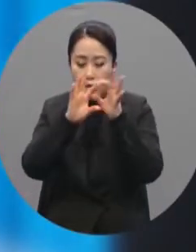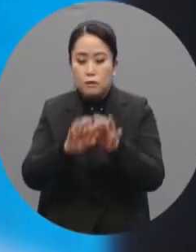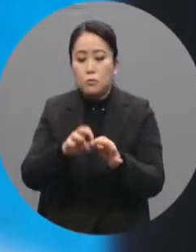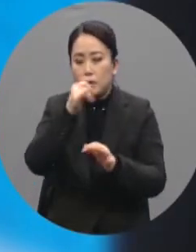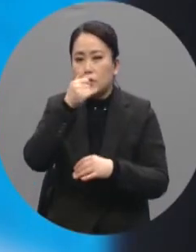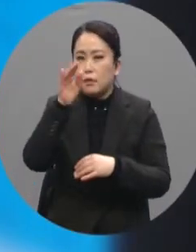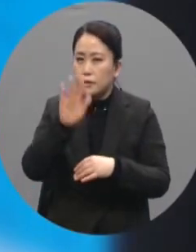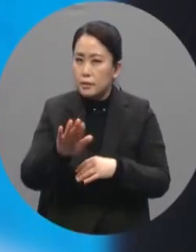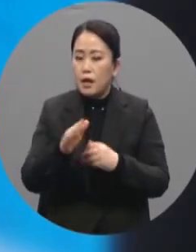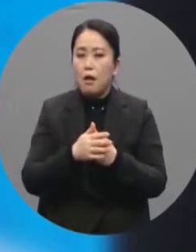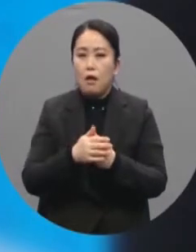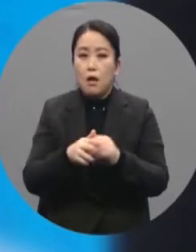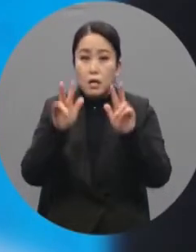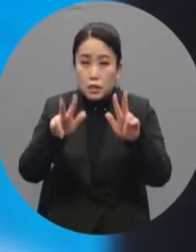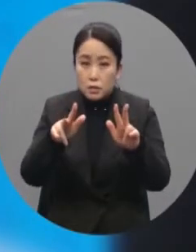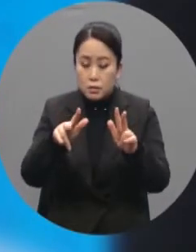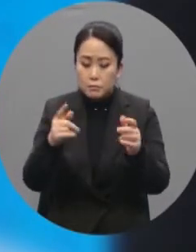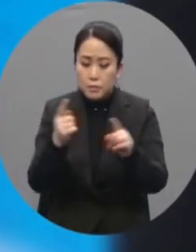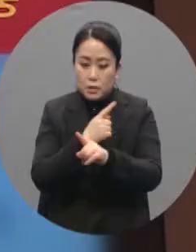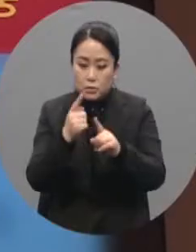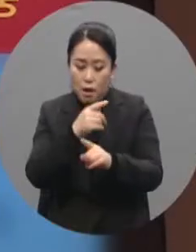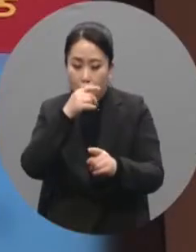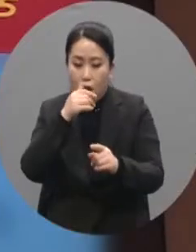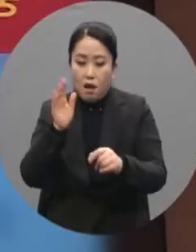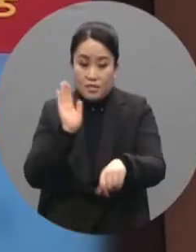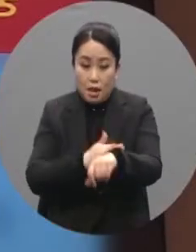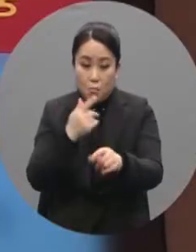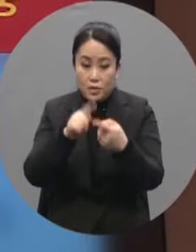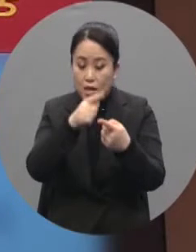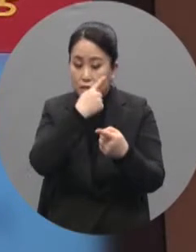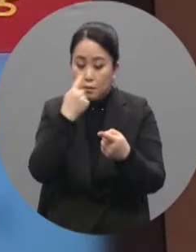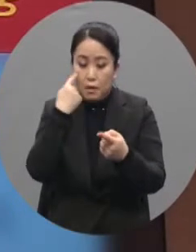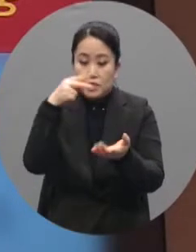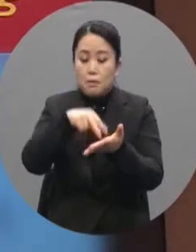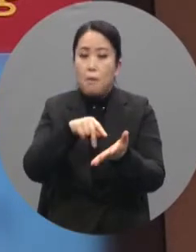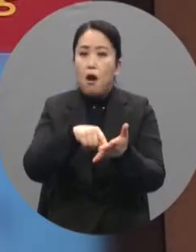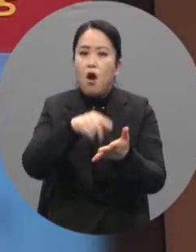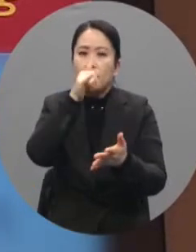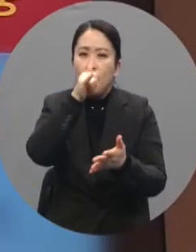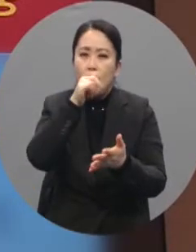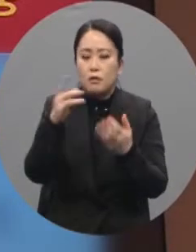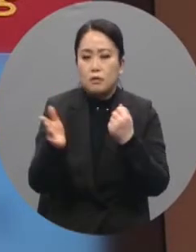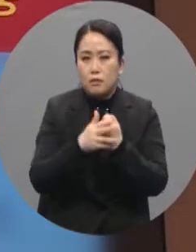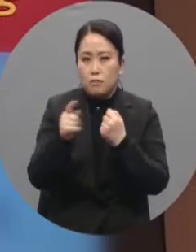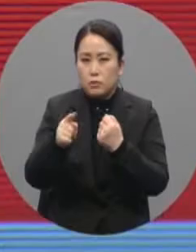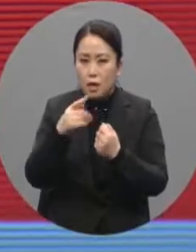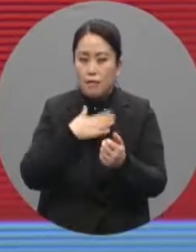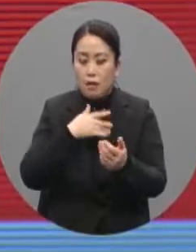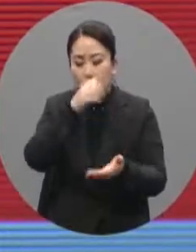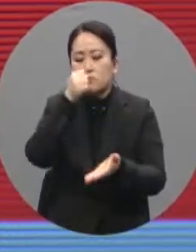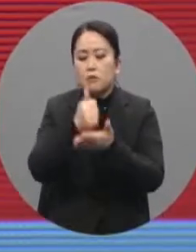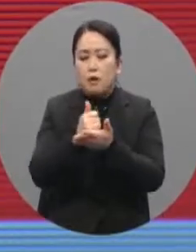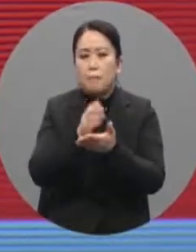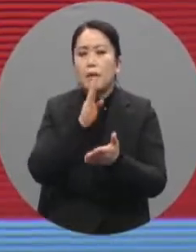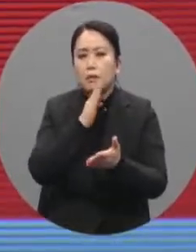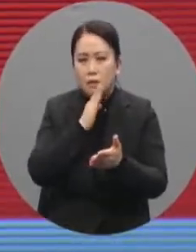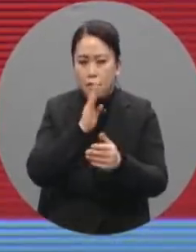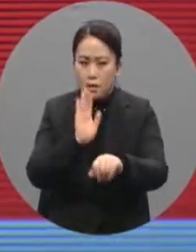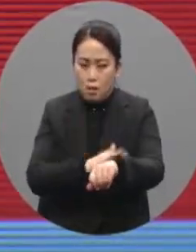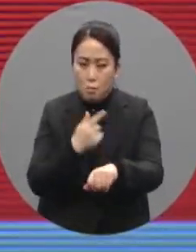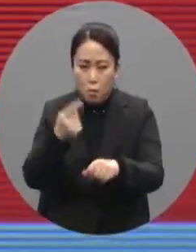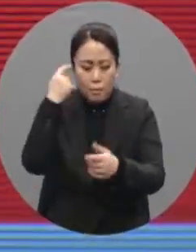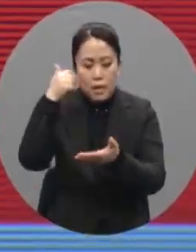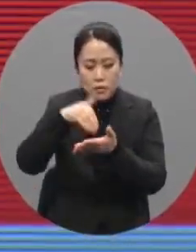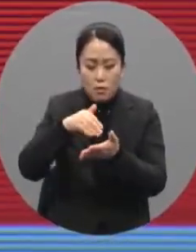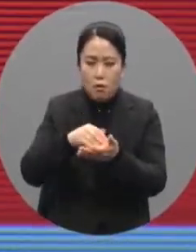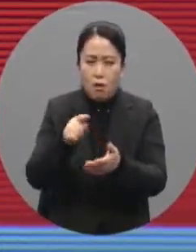치상 혐의를 뒷받침할 진료기록 재감정 결과가 나오자 유죄 인정으로 태도를 바꿔 읍소로 전략을 바꾼 것으로 법조계는 보고